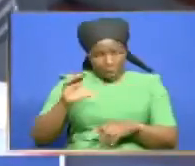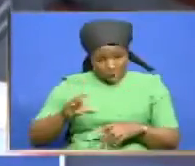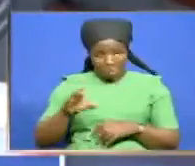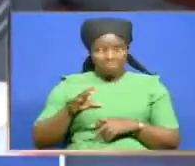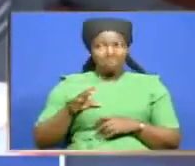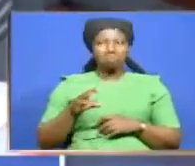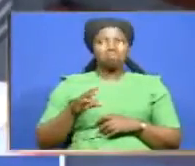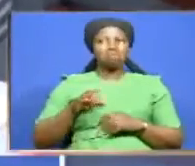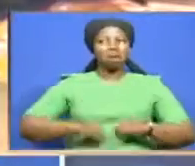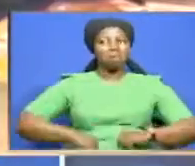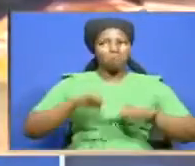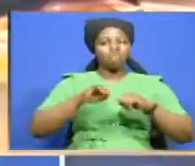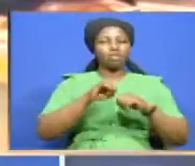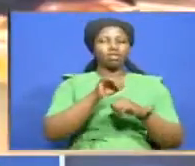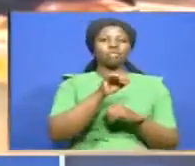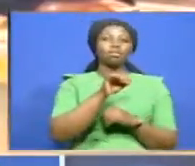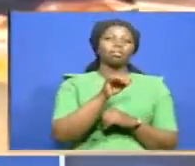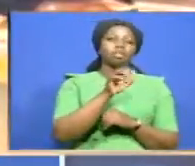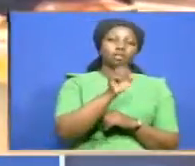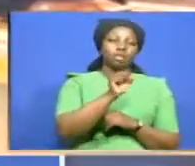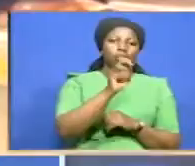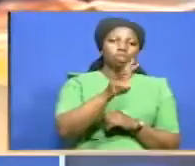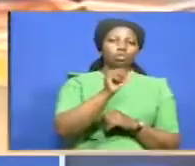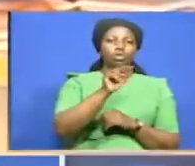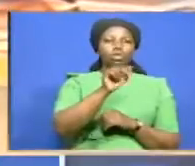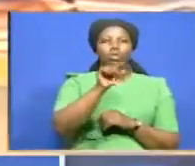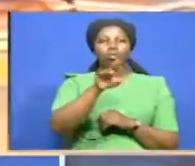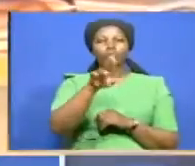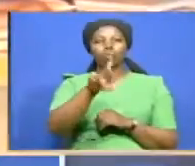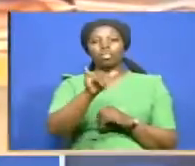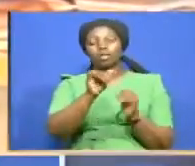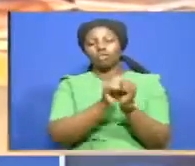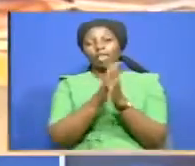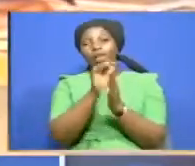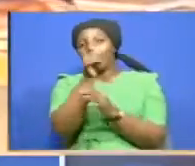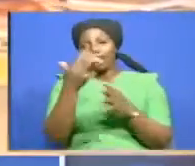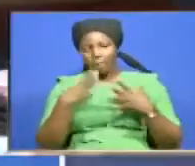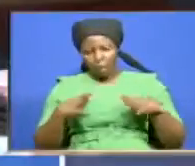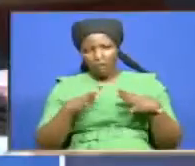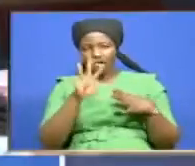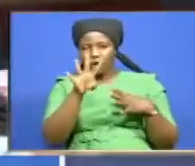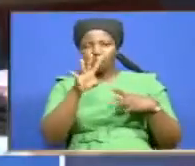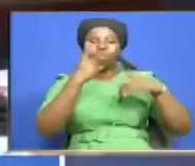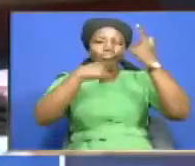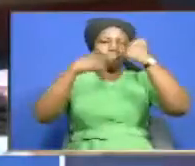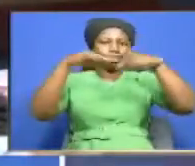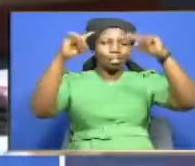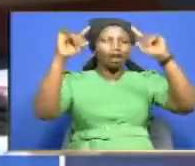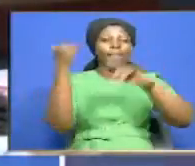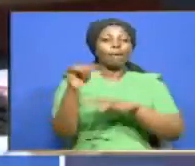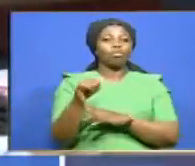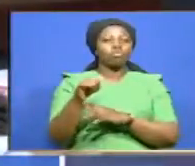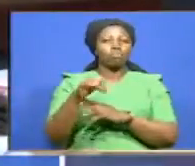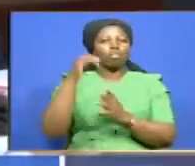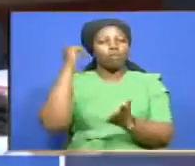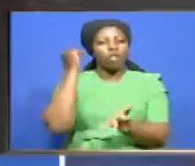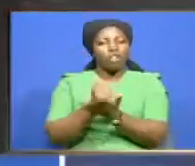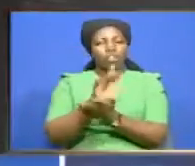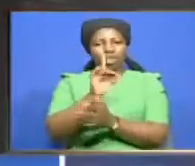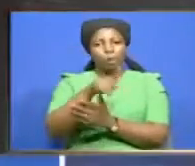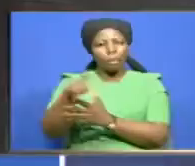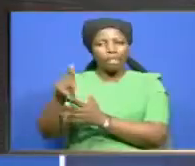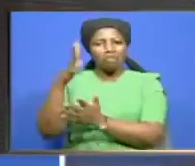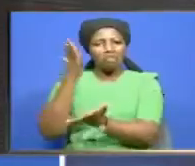mahakama bado hazijafua dafu. Afisi ya mkurugenzi wa mashtaka ya umma bado haijathibitisha ikiwa pande